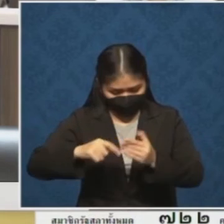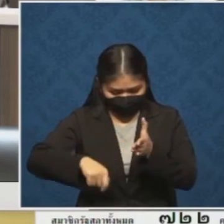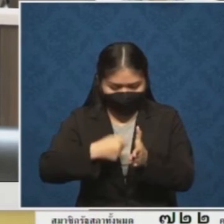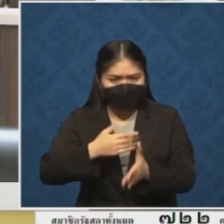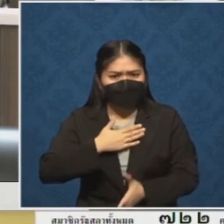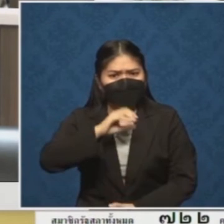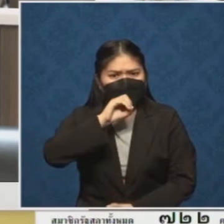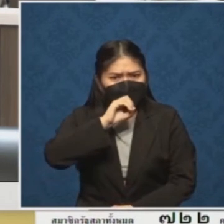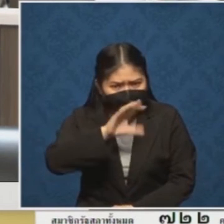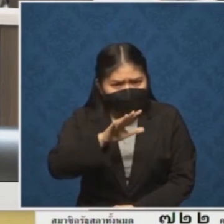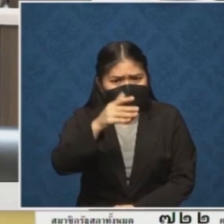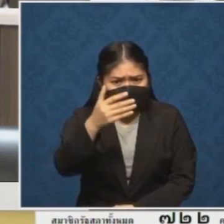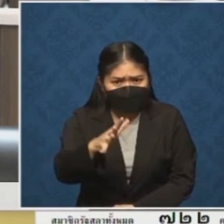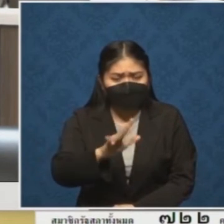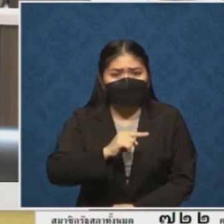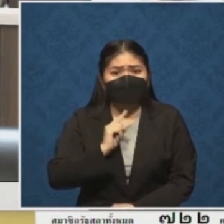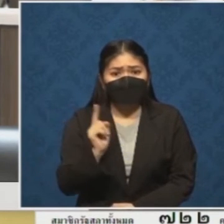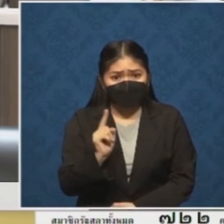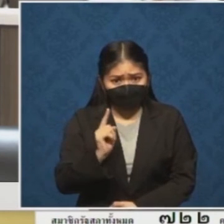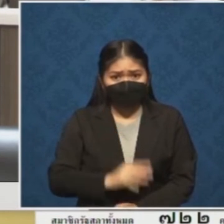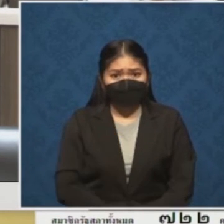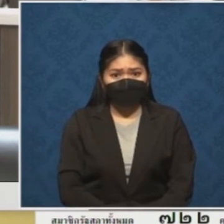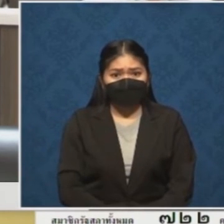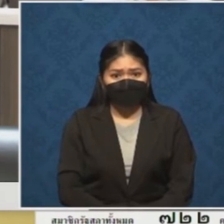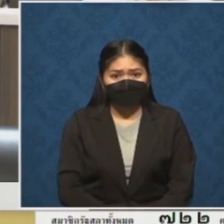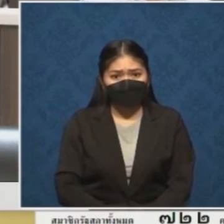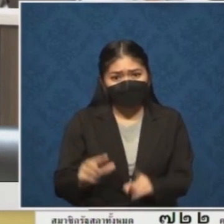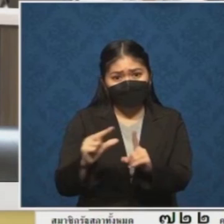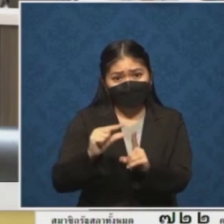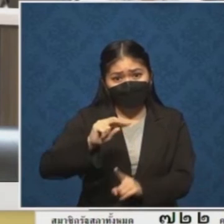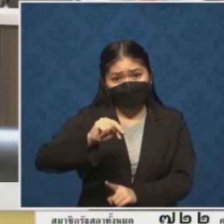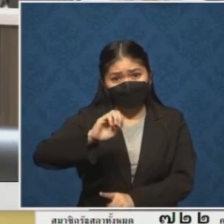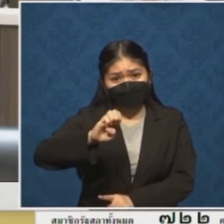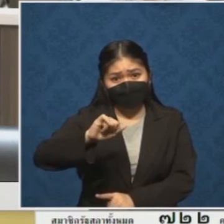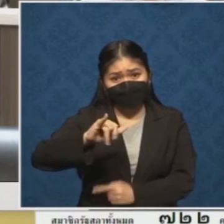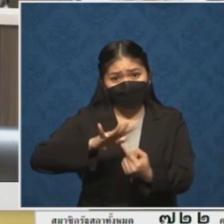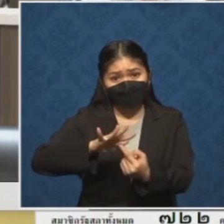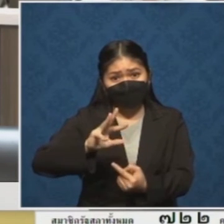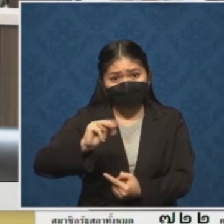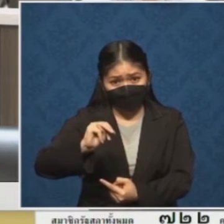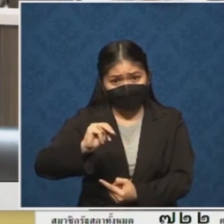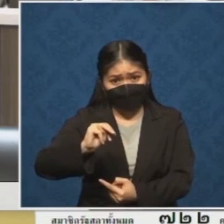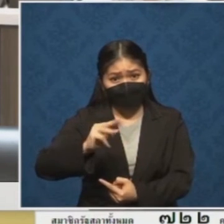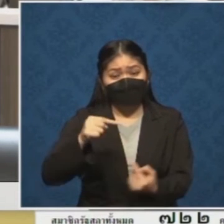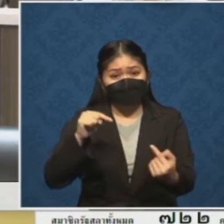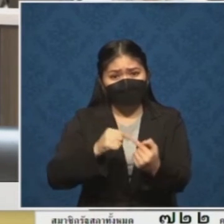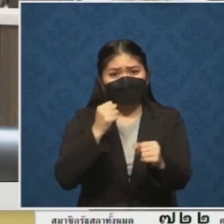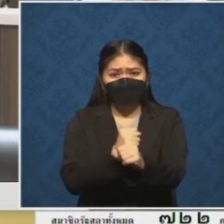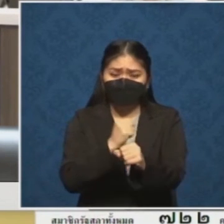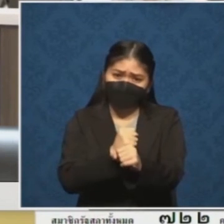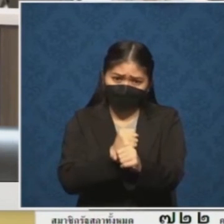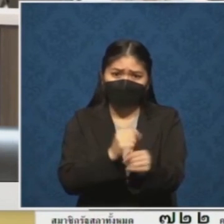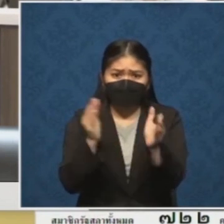ต่อท่านประธานว่าหากคำนิยามนะครับในส่วนของการดำเนินงานกระบวนการยุติ